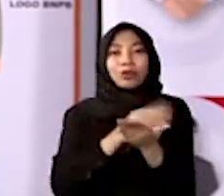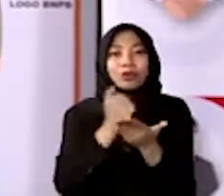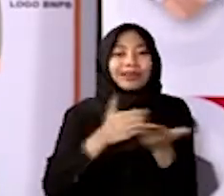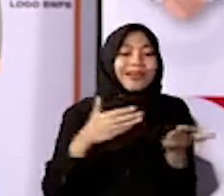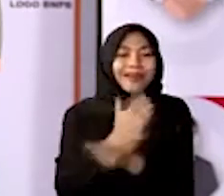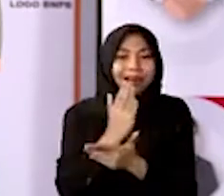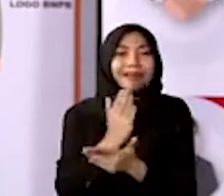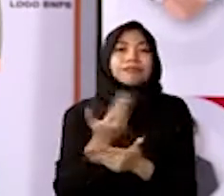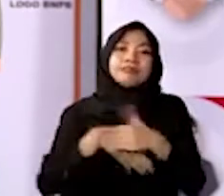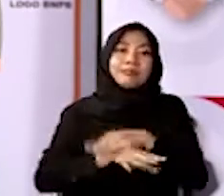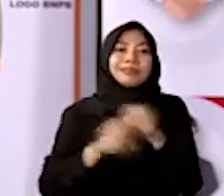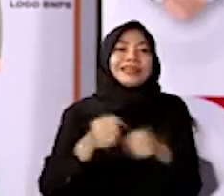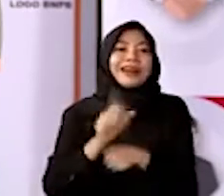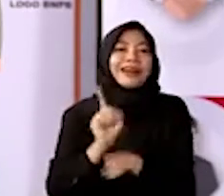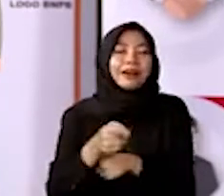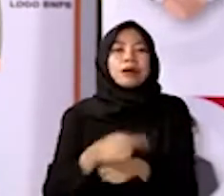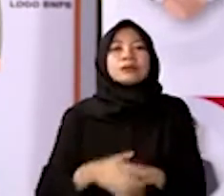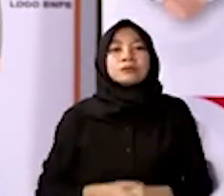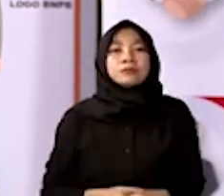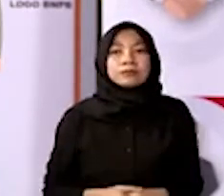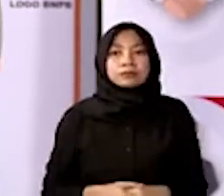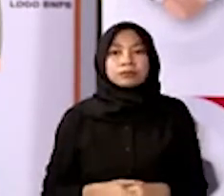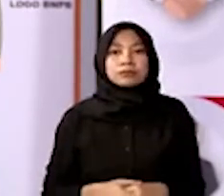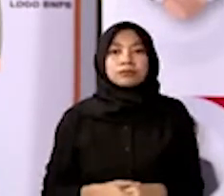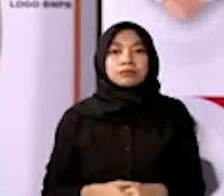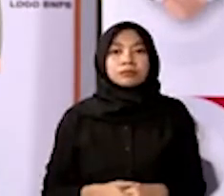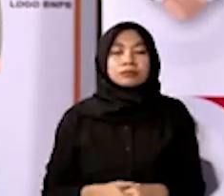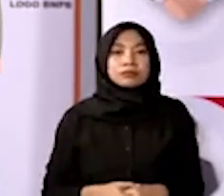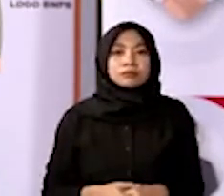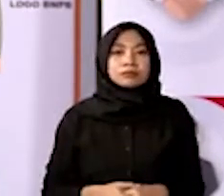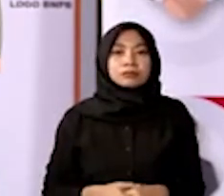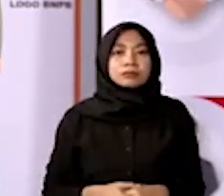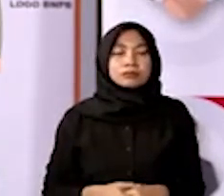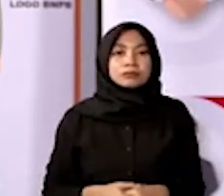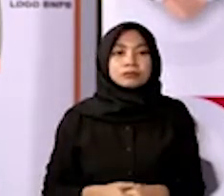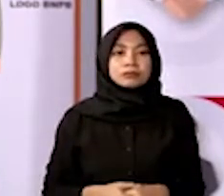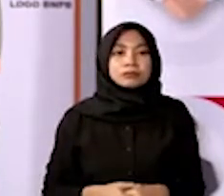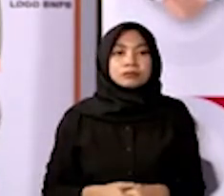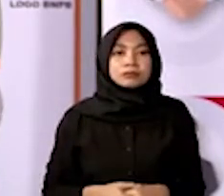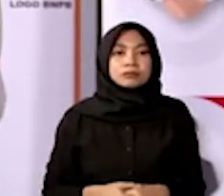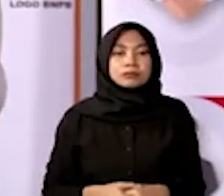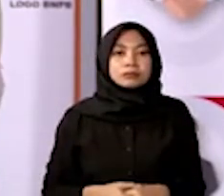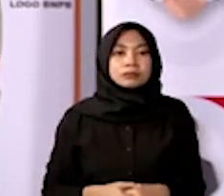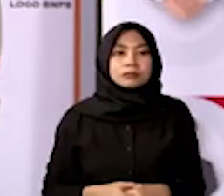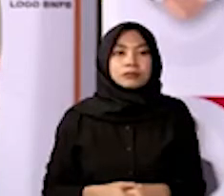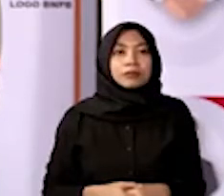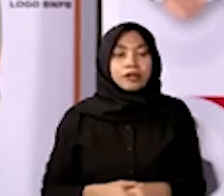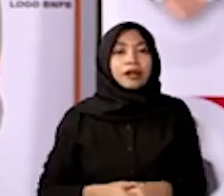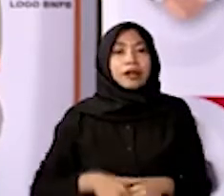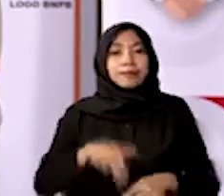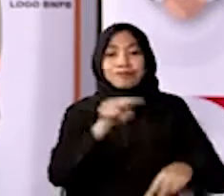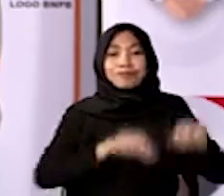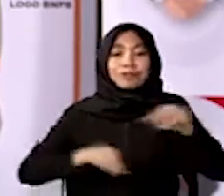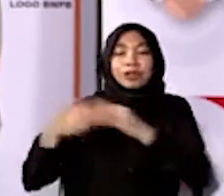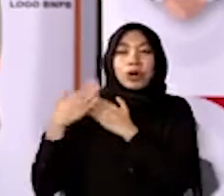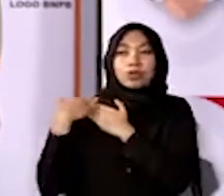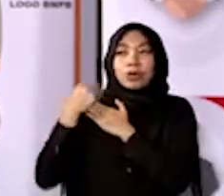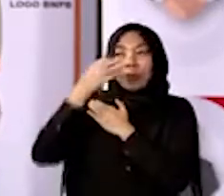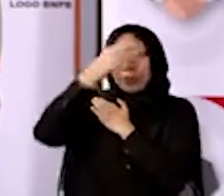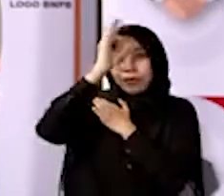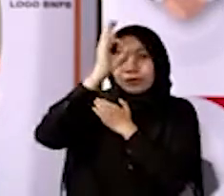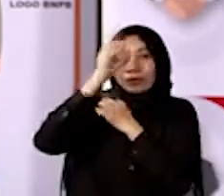melakukan ini karena memang operasi ini kan dilaksanakan mulai dari tingkat ee Polda Polres